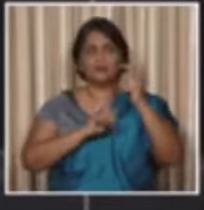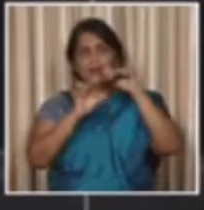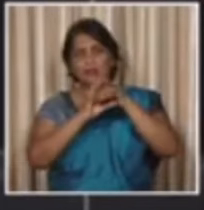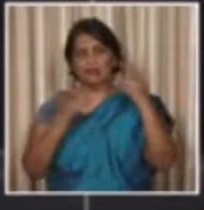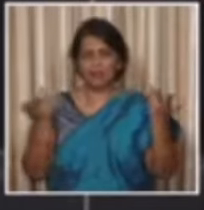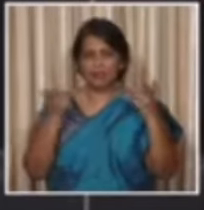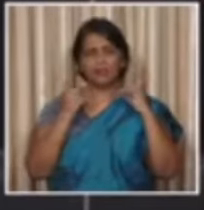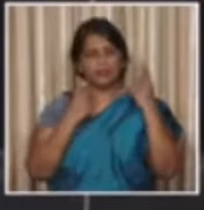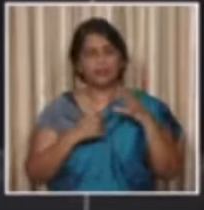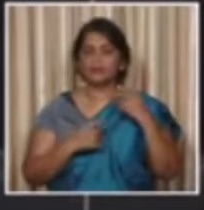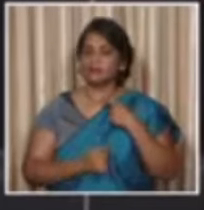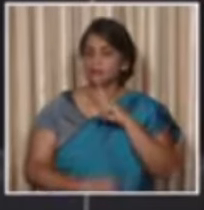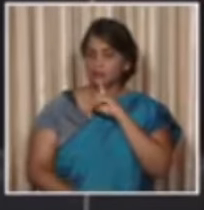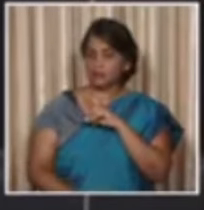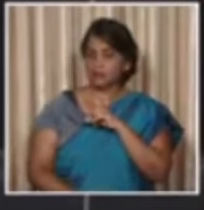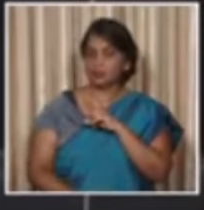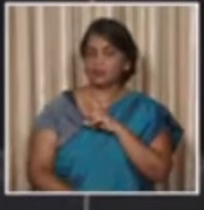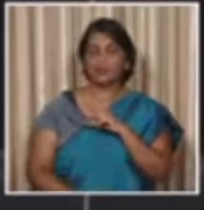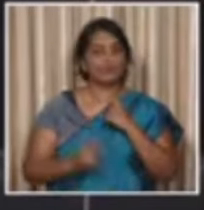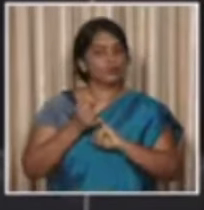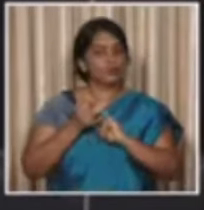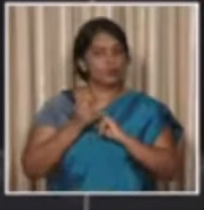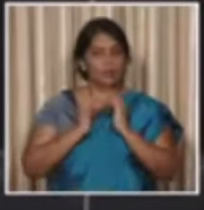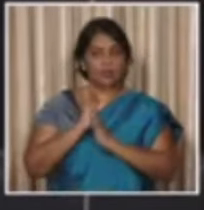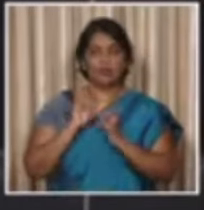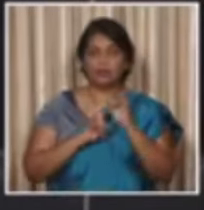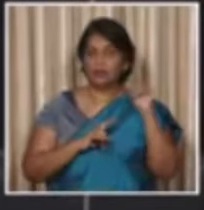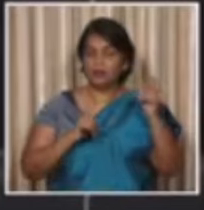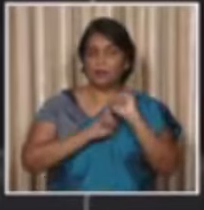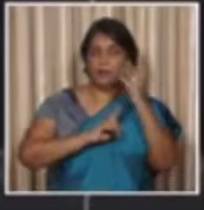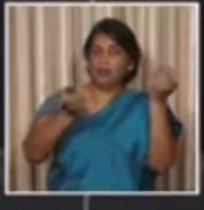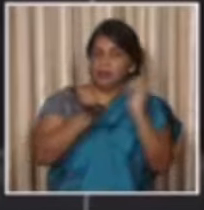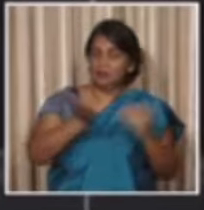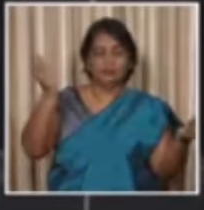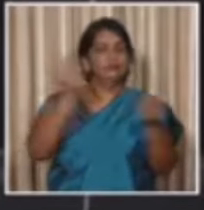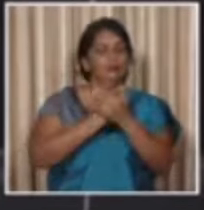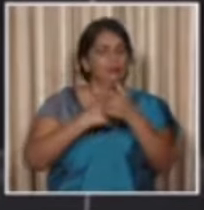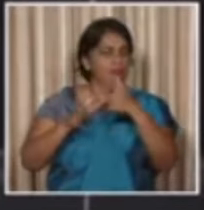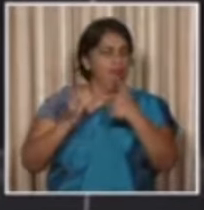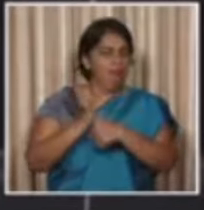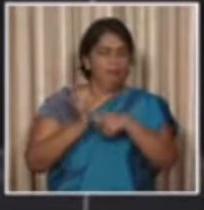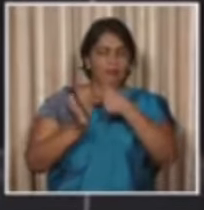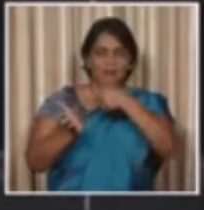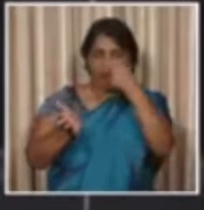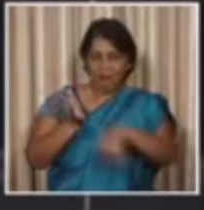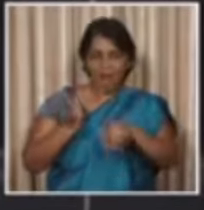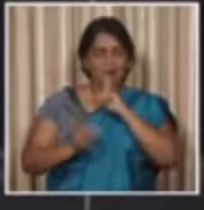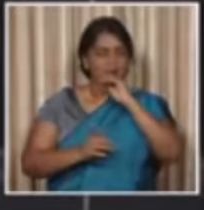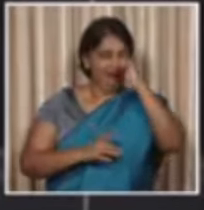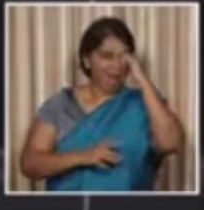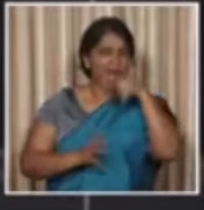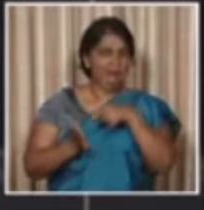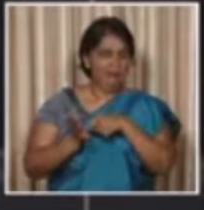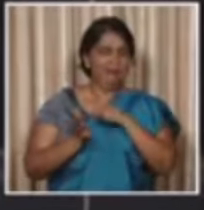තුනක් මං කියන්න ඕනේ සුමන්දරන් මැතිතුමා තර්ක කරා මේ පනතට අත්සන් තැබිලා තිබෙන කතානායකතුමා